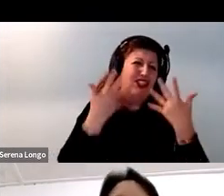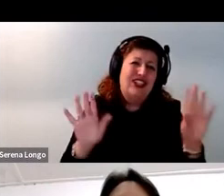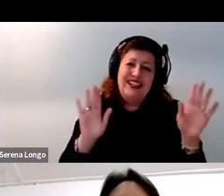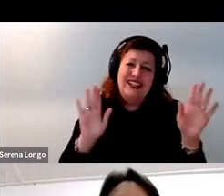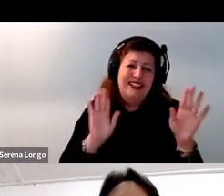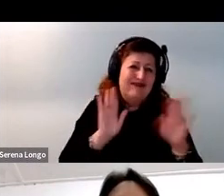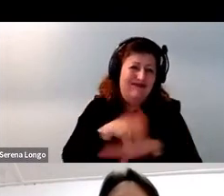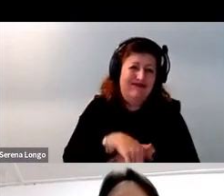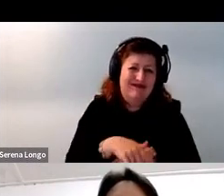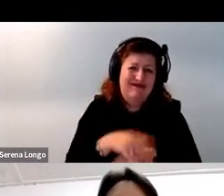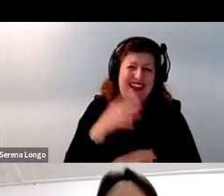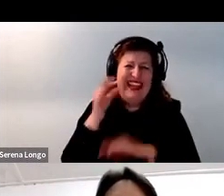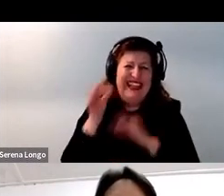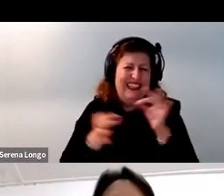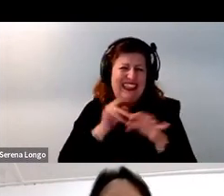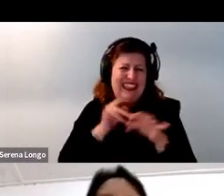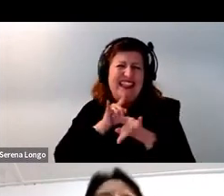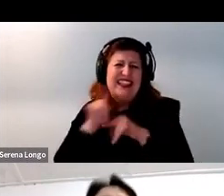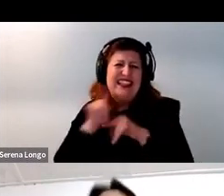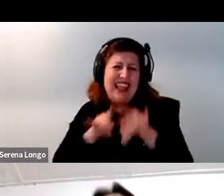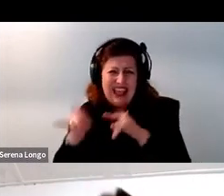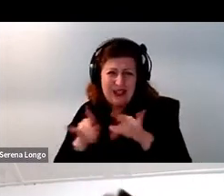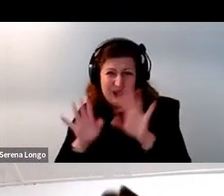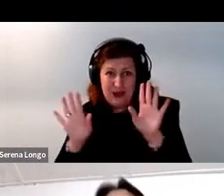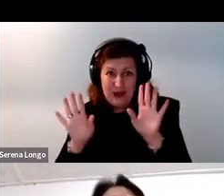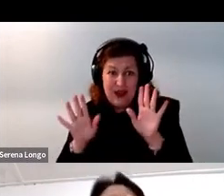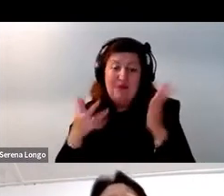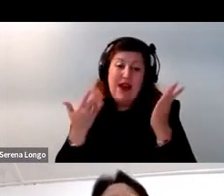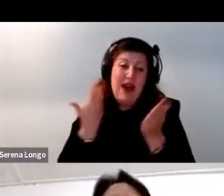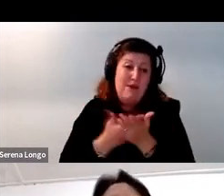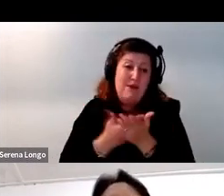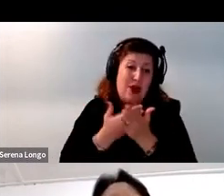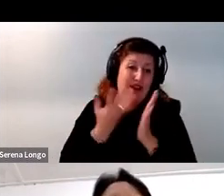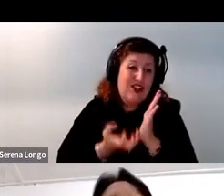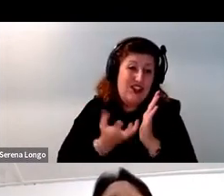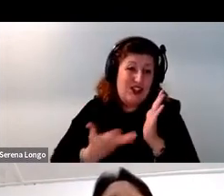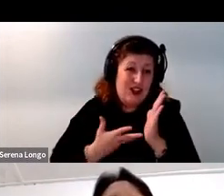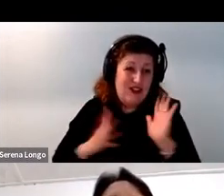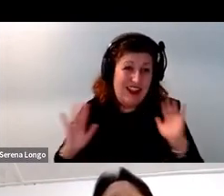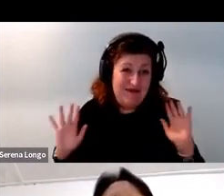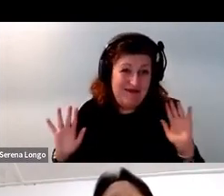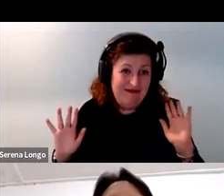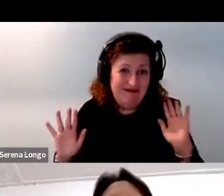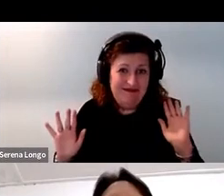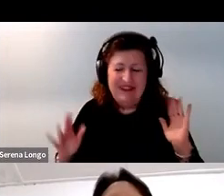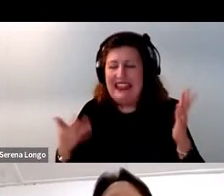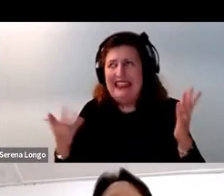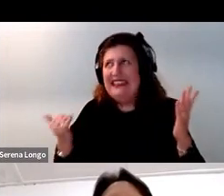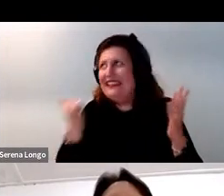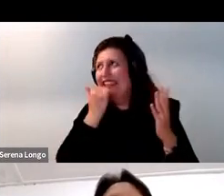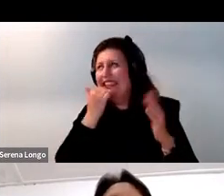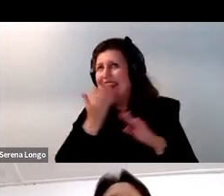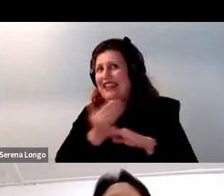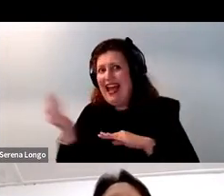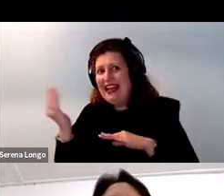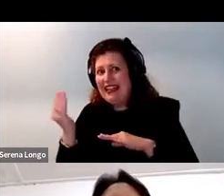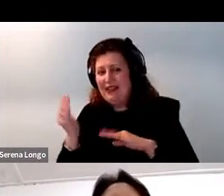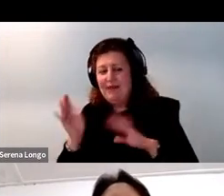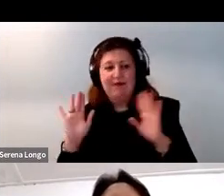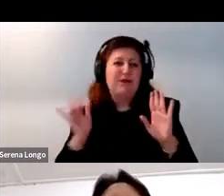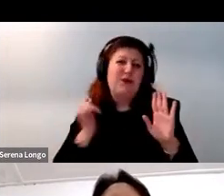uno scherzo, anche se è registrato. Vai troppo avanti. Tardi, troppo tardi. Comunque